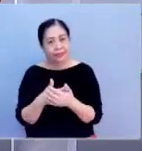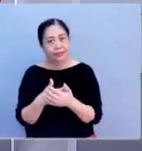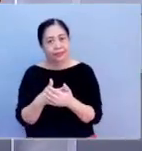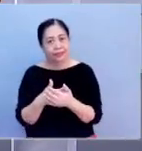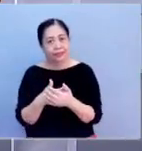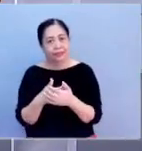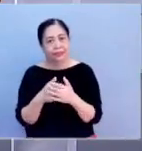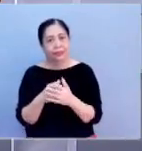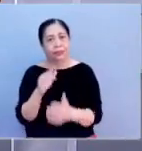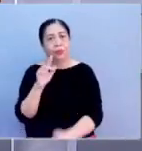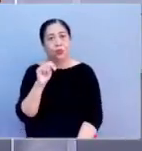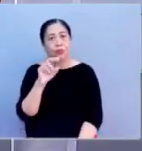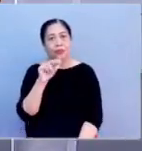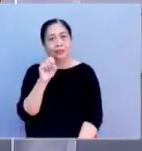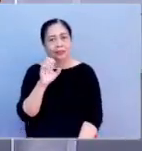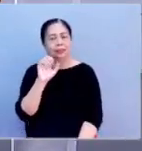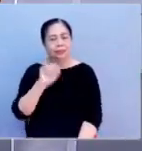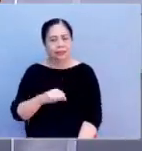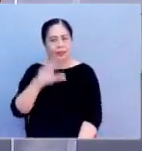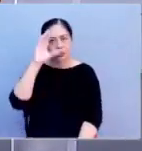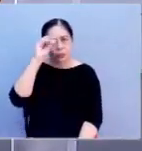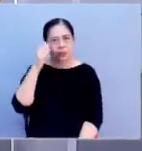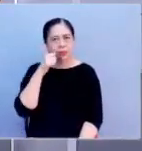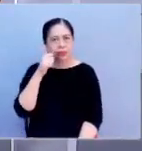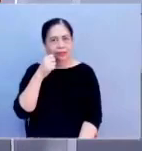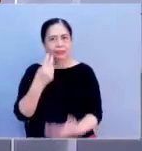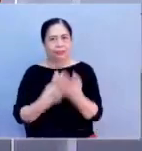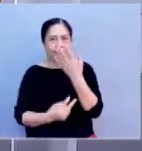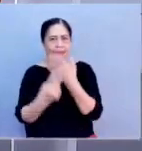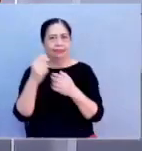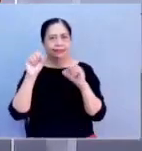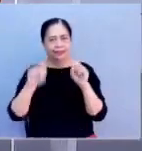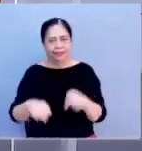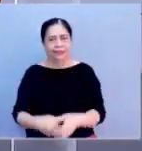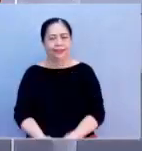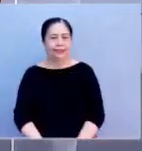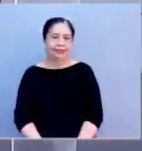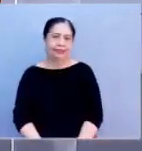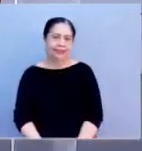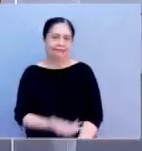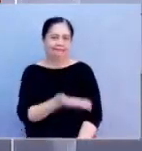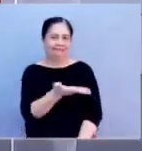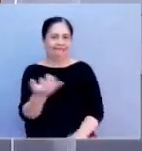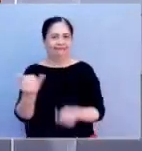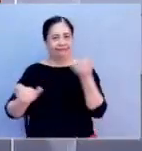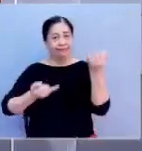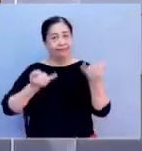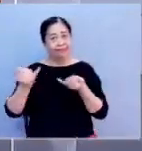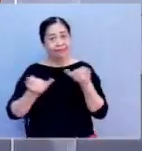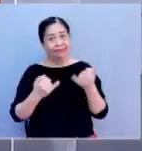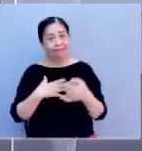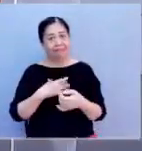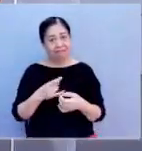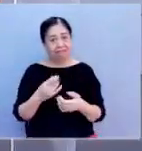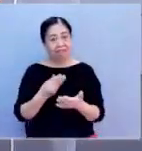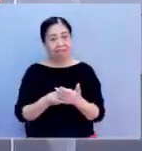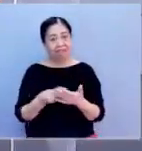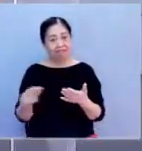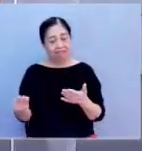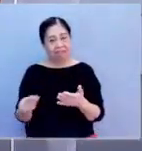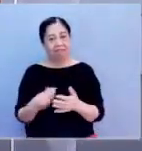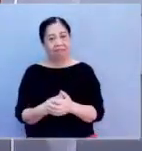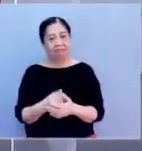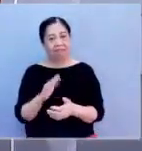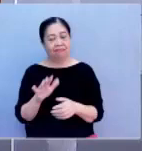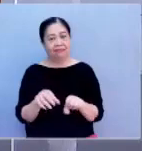lahat po unisex yan. Okay. Okay, imbitahan mo yung mga kapatid natin. I'm sure marami na dyan interesado ng bumili ng pares ng